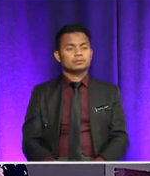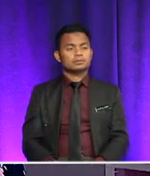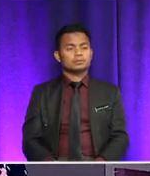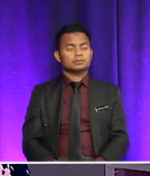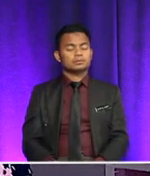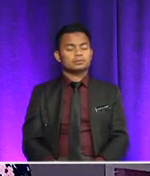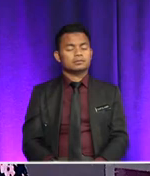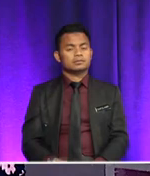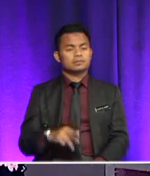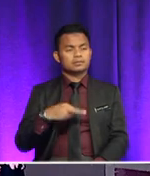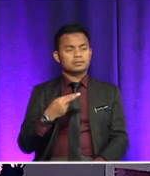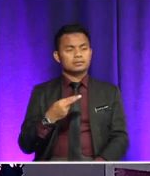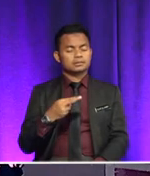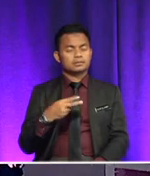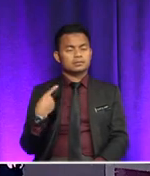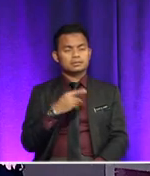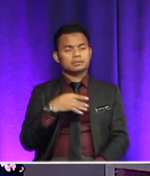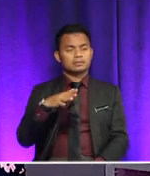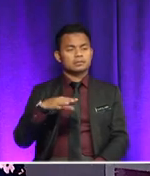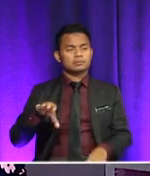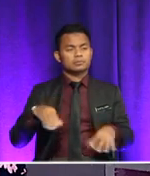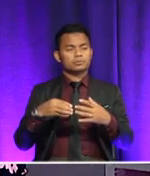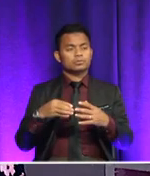membuat peregangan menggunakan